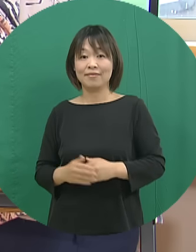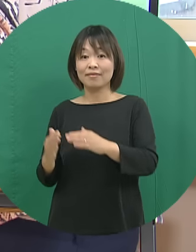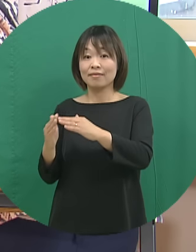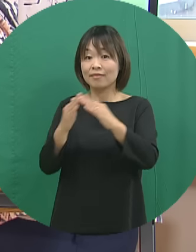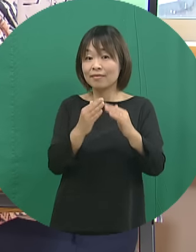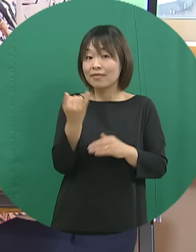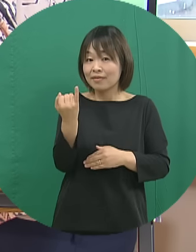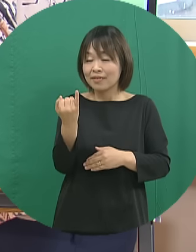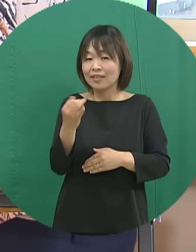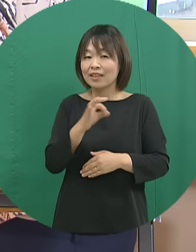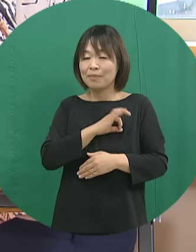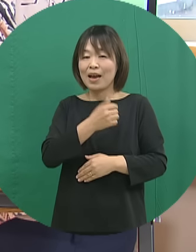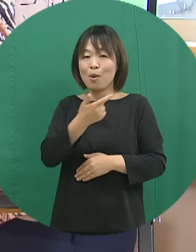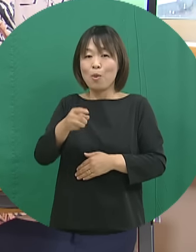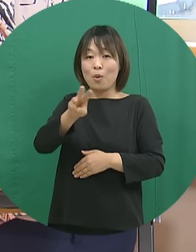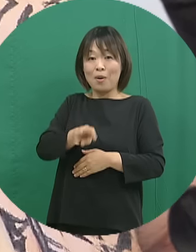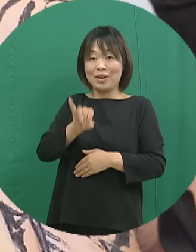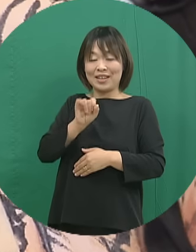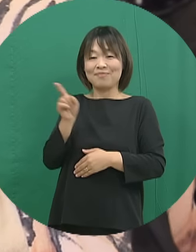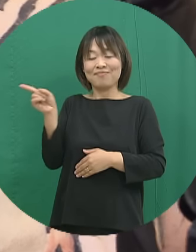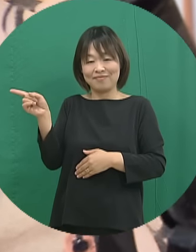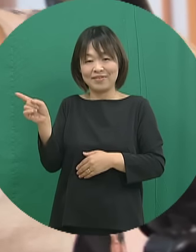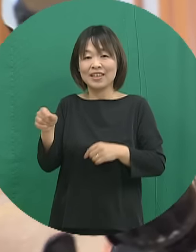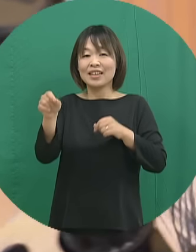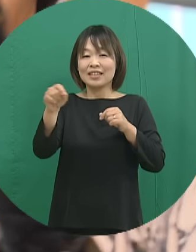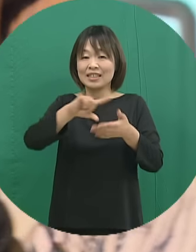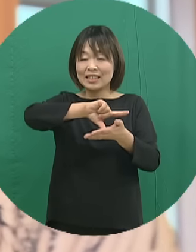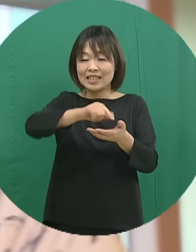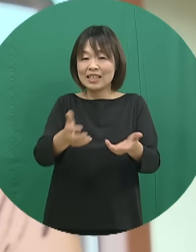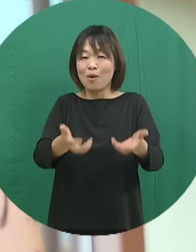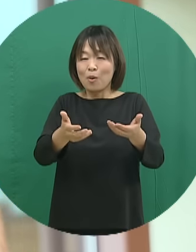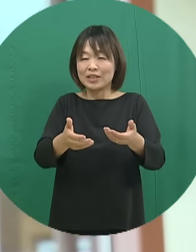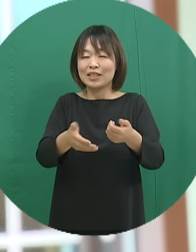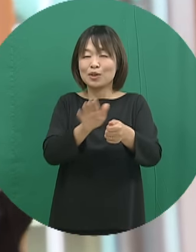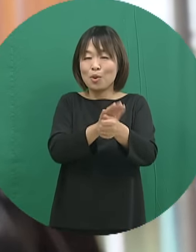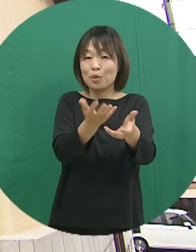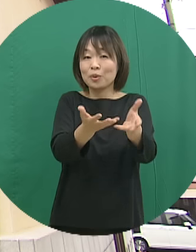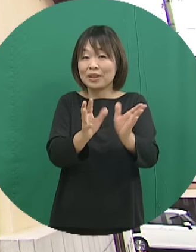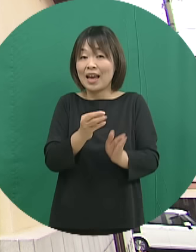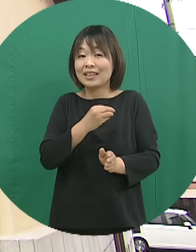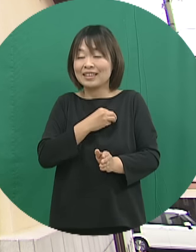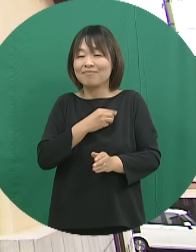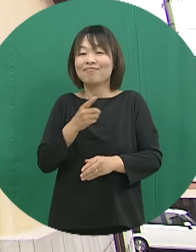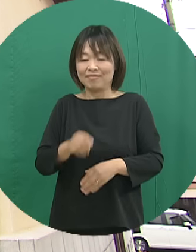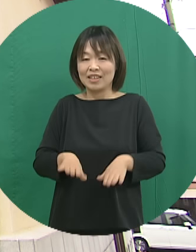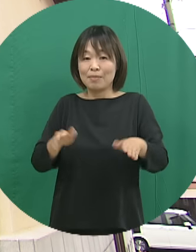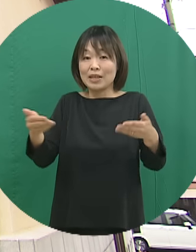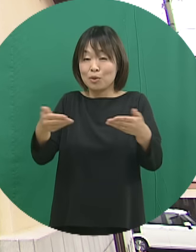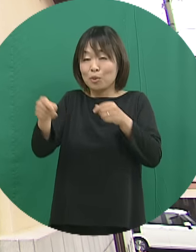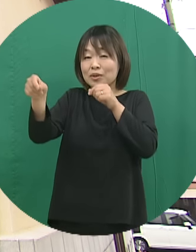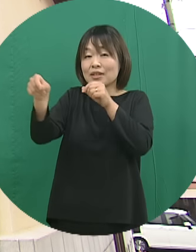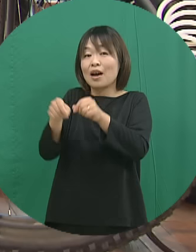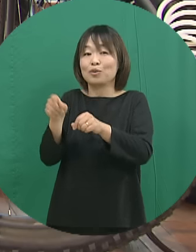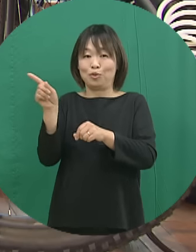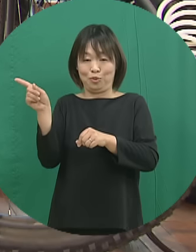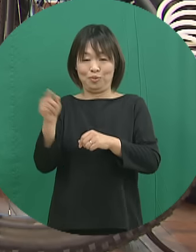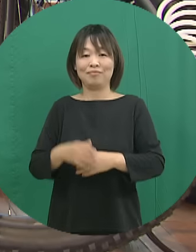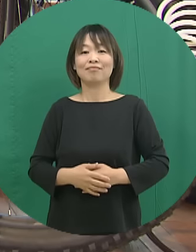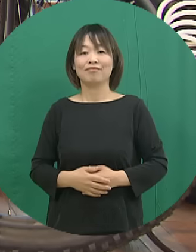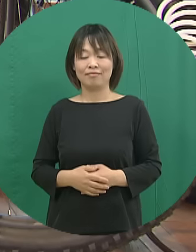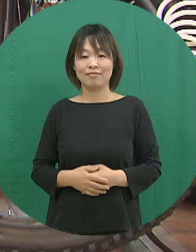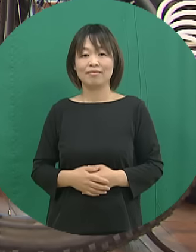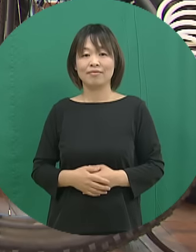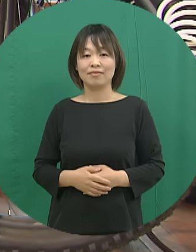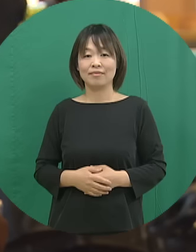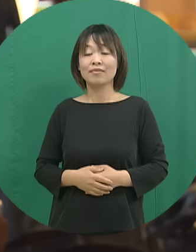者の一人、大川民江さんは地域おこし協力隊員として南瀬のすぐそばにある内子町ビジターセンターで